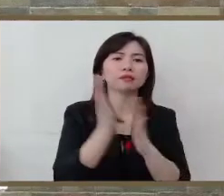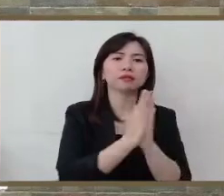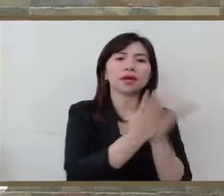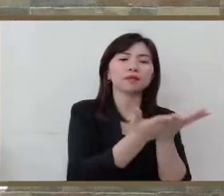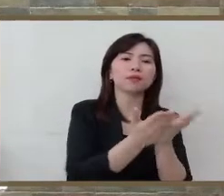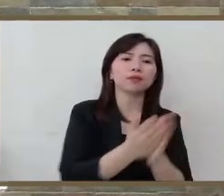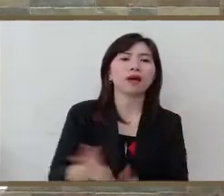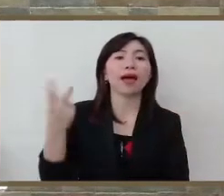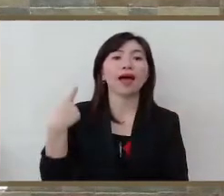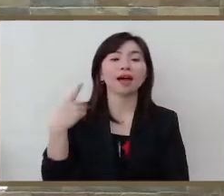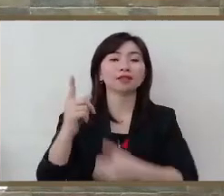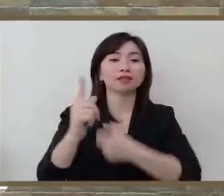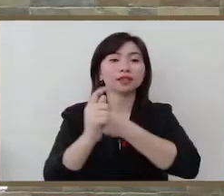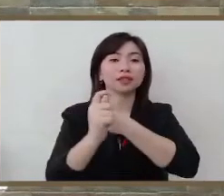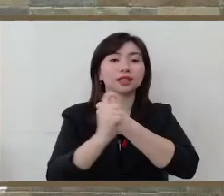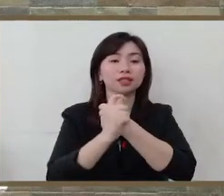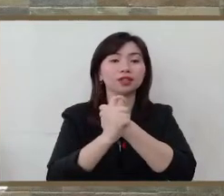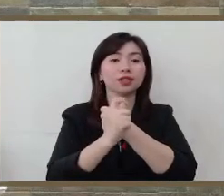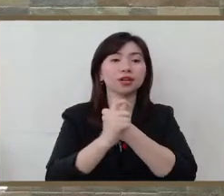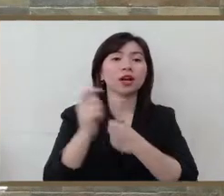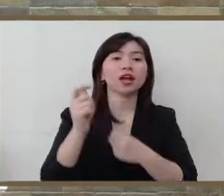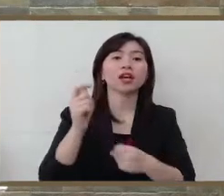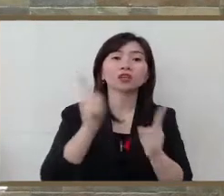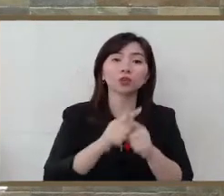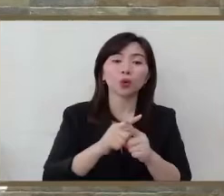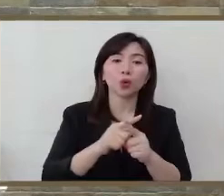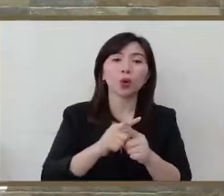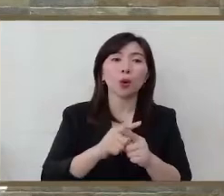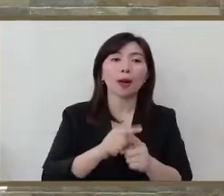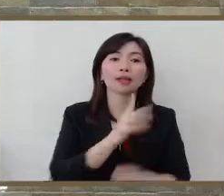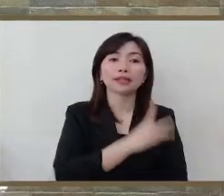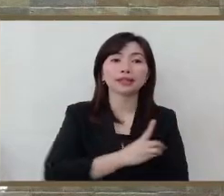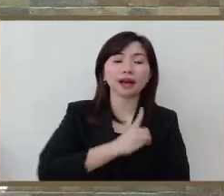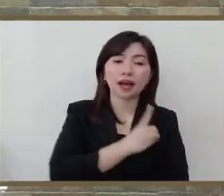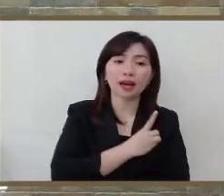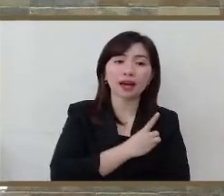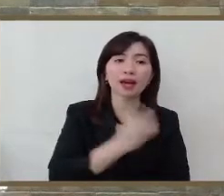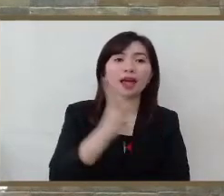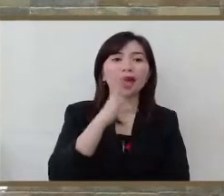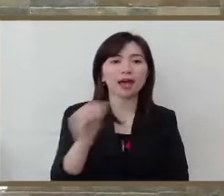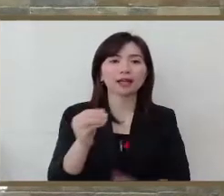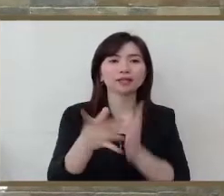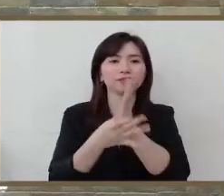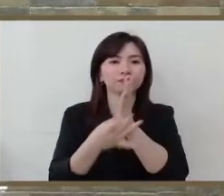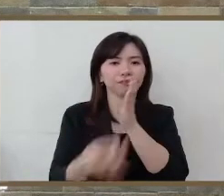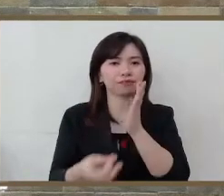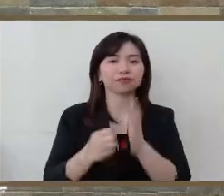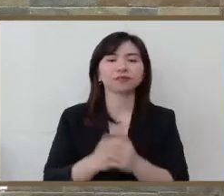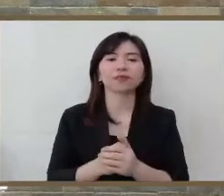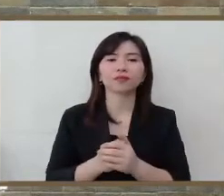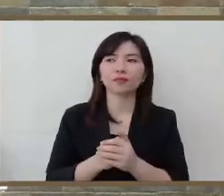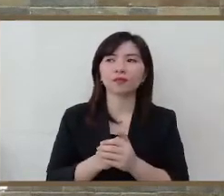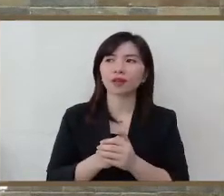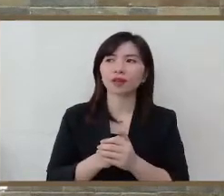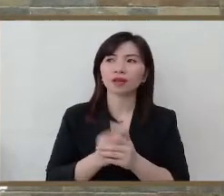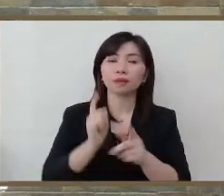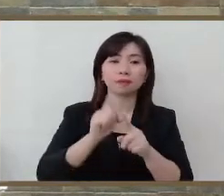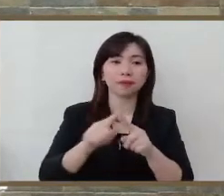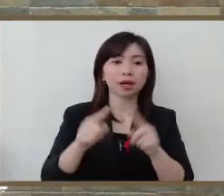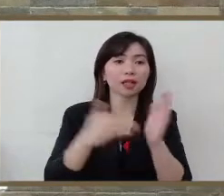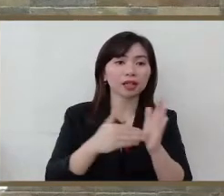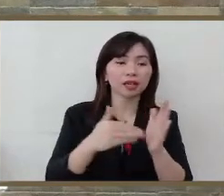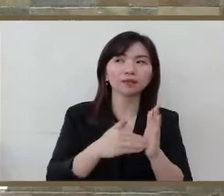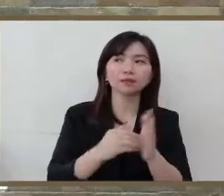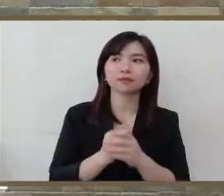is treasure to be desired and oil in the dwelling of the wise. But be